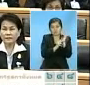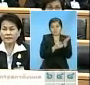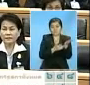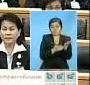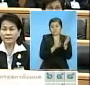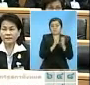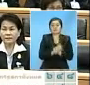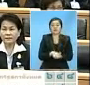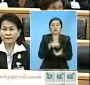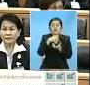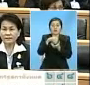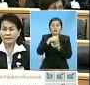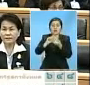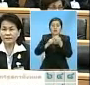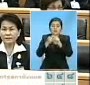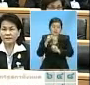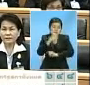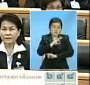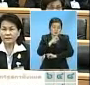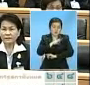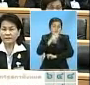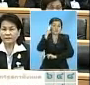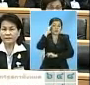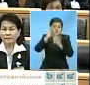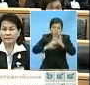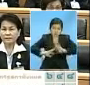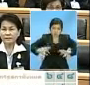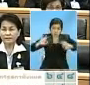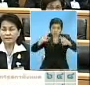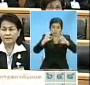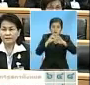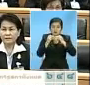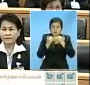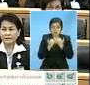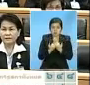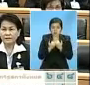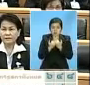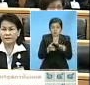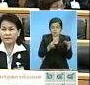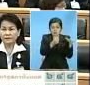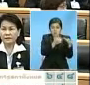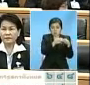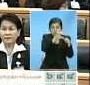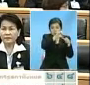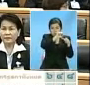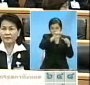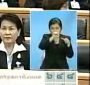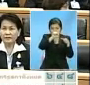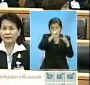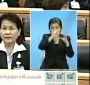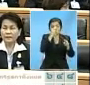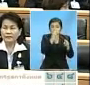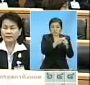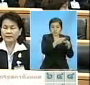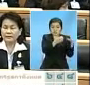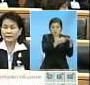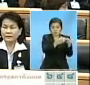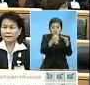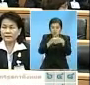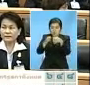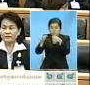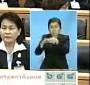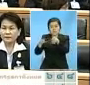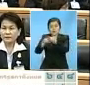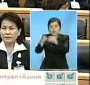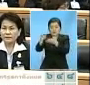บรรดาเพื่อนสมาชิกให้ได้รับทราบว่ามันจึงมีความจำเป็นครับเพราะว่าพรรคการเมืองนั้นเป็นสถาบันเป็นองค์กรเช่นเดียวกัน